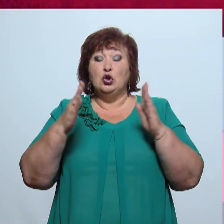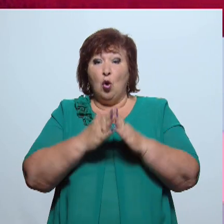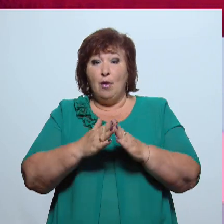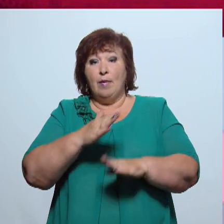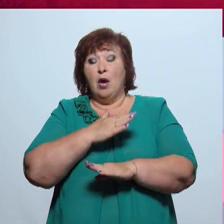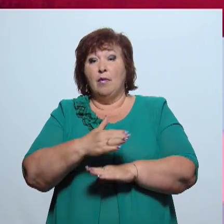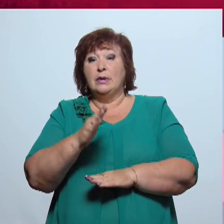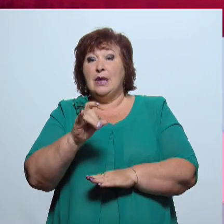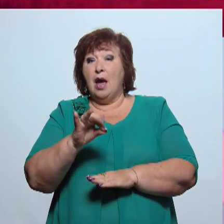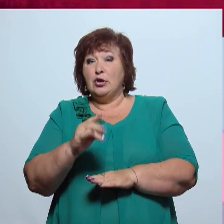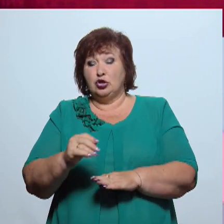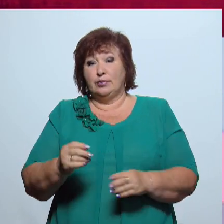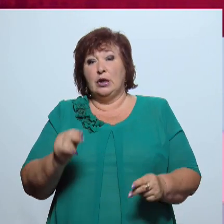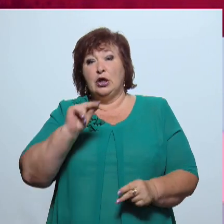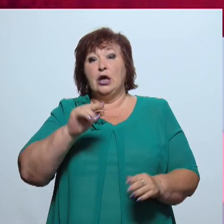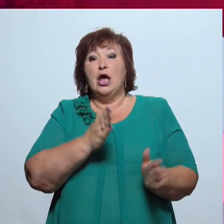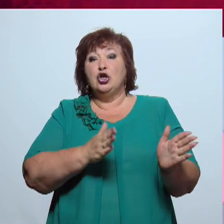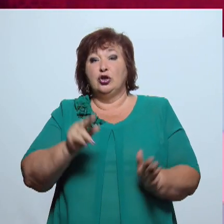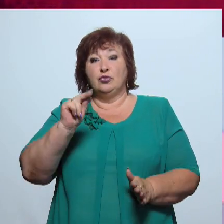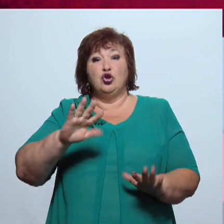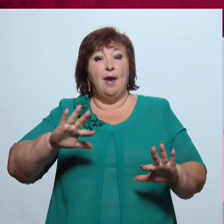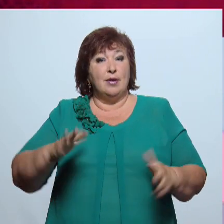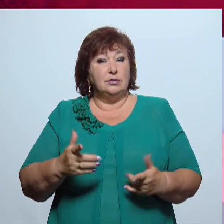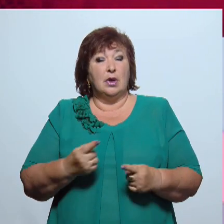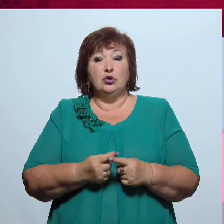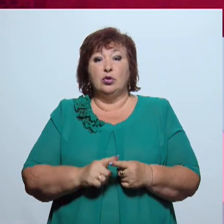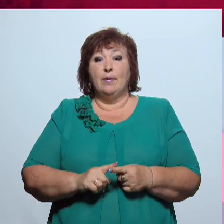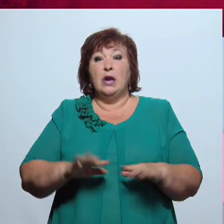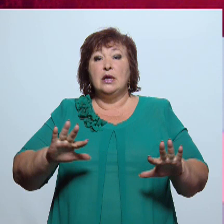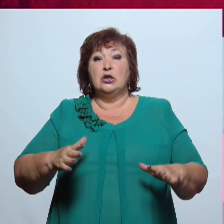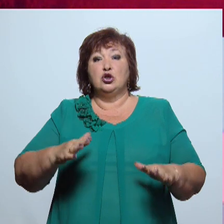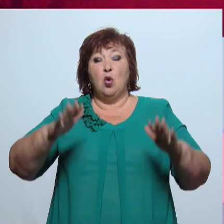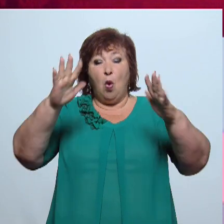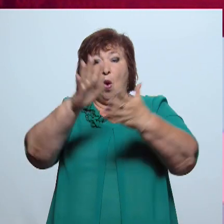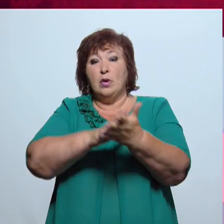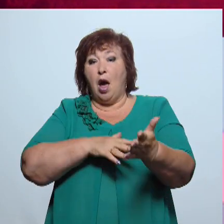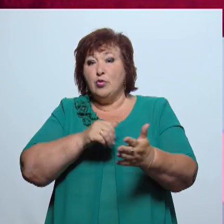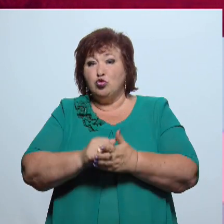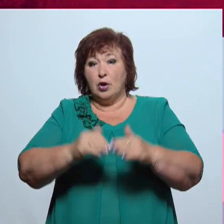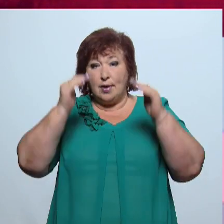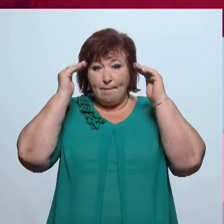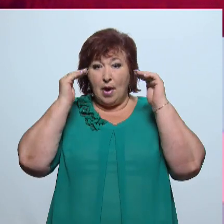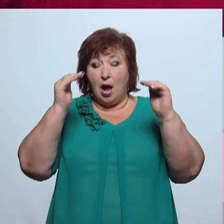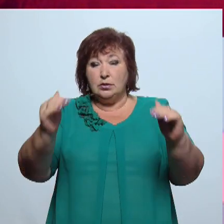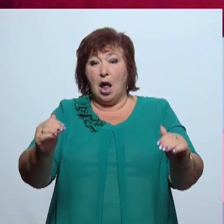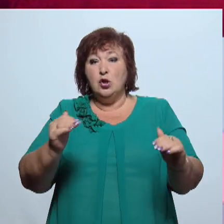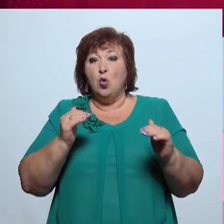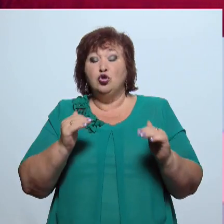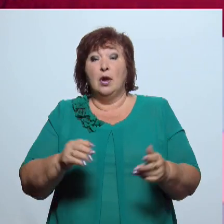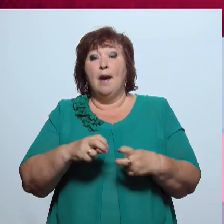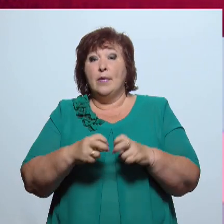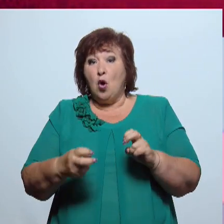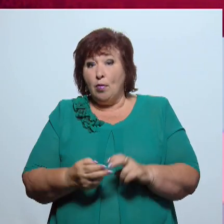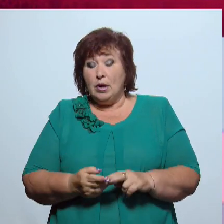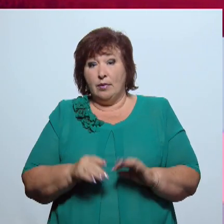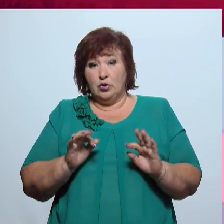Карлуцкой набережной объявлен режим ЧС. Там накануне в одной из квартир произошло обрушение потолочных перекрытий. Проблемы